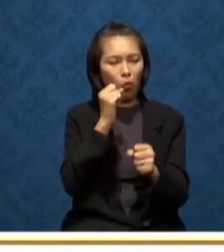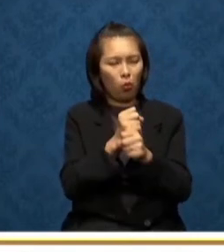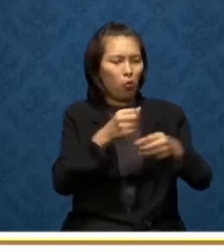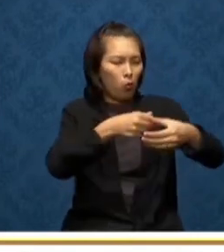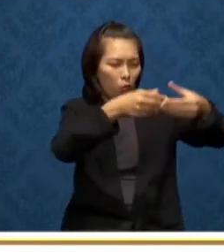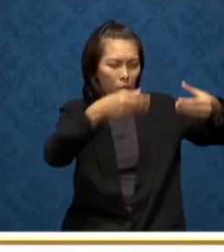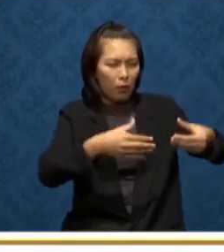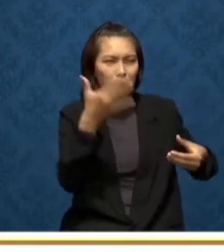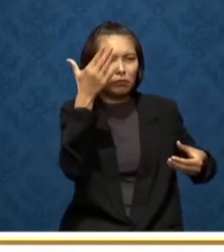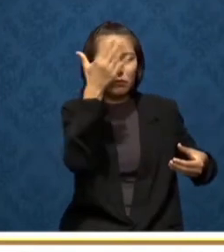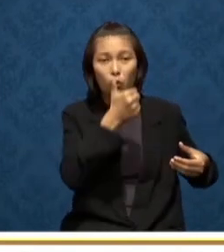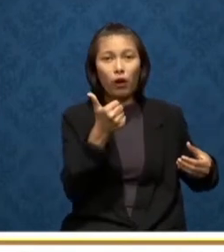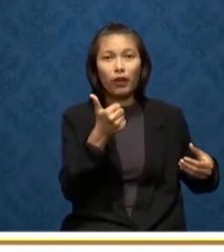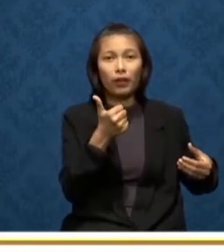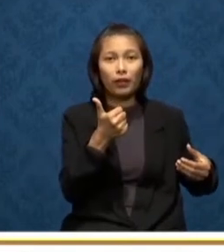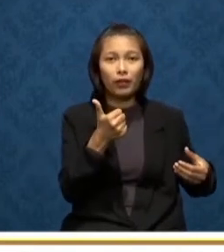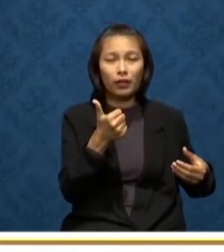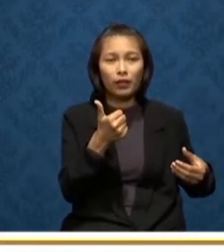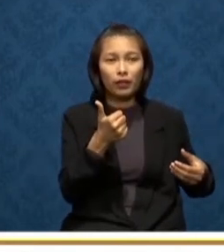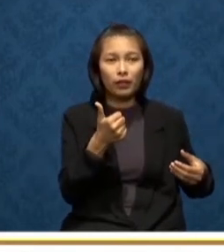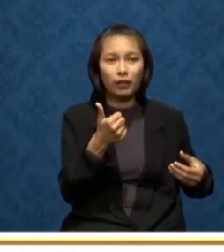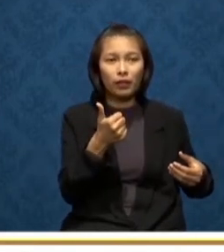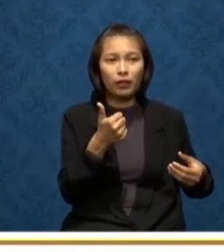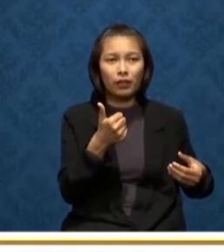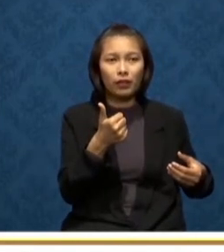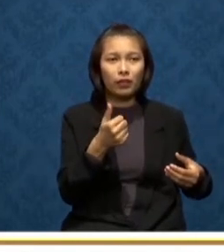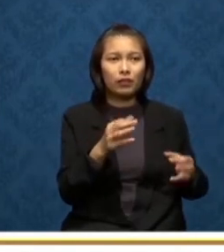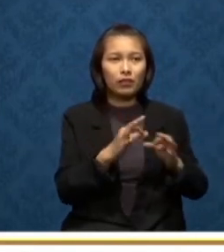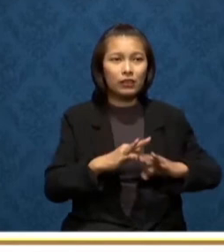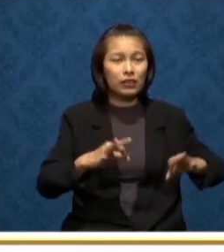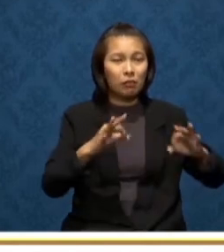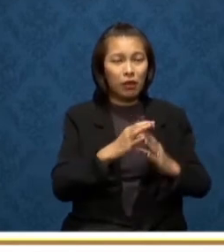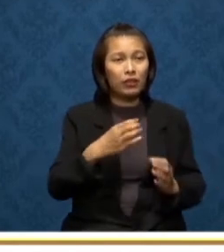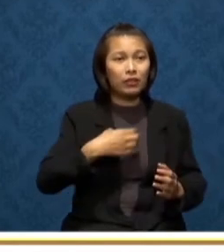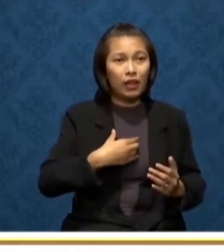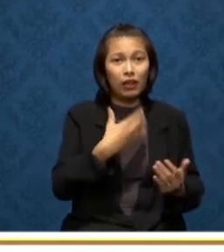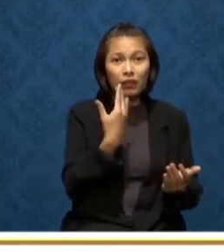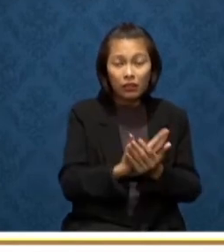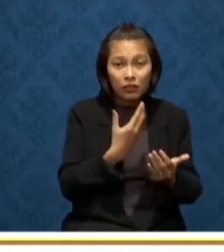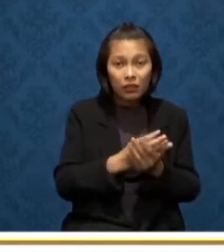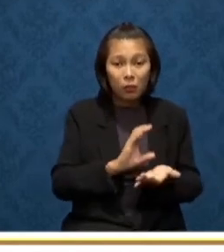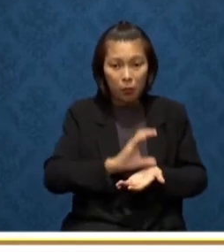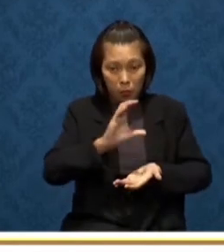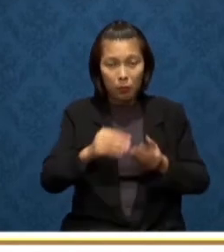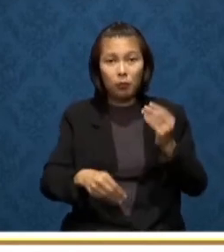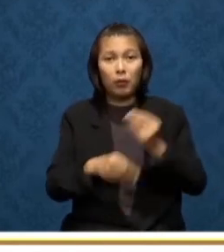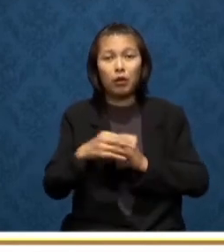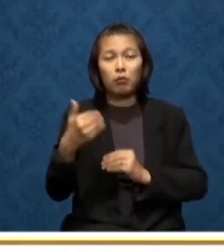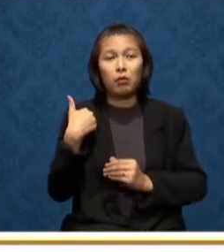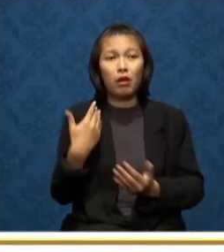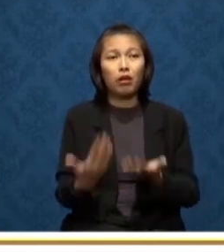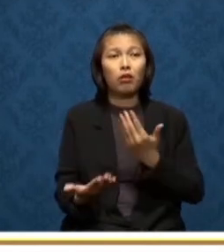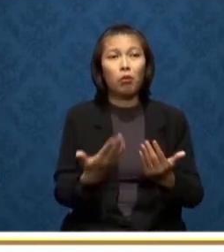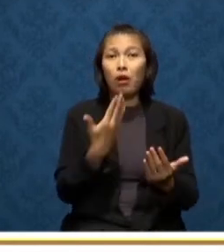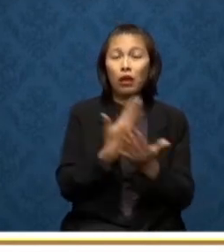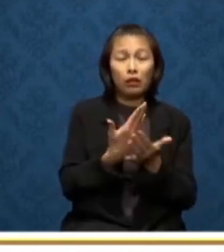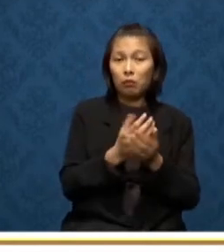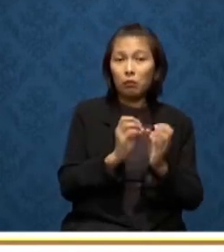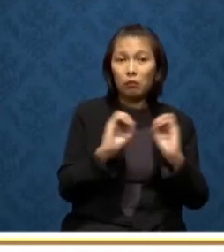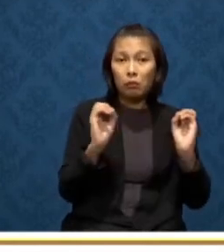หรูท่านต้องการงบประมาณเพิ่มอีกหรือเปล่าครับหรือว่างบมีมันไม่มี